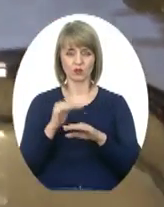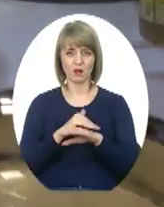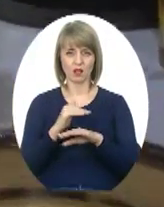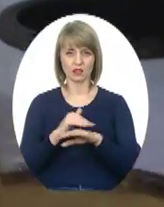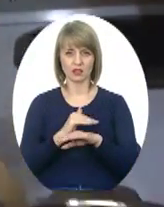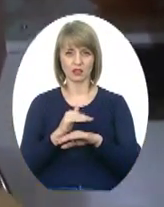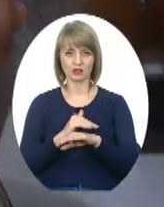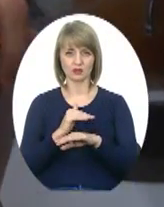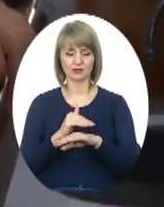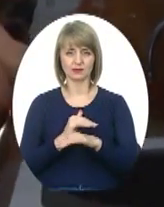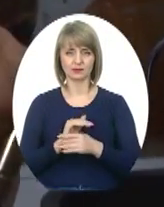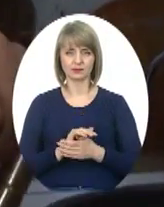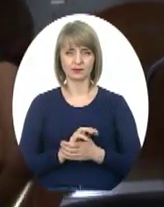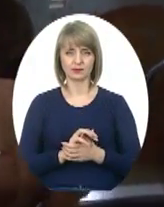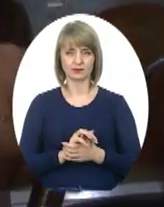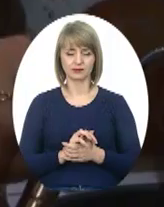Вот, молодец.